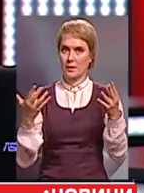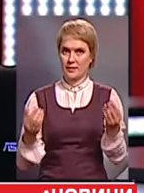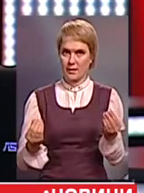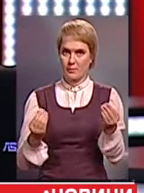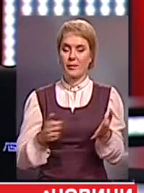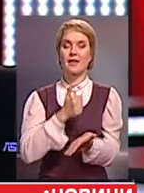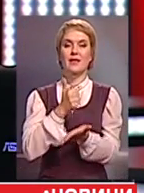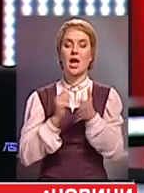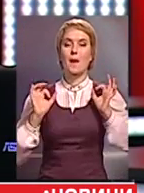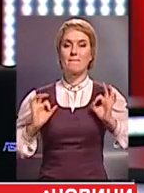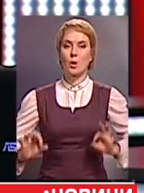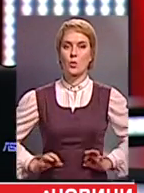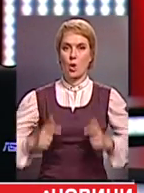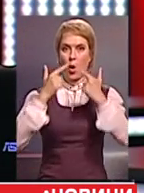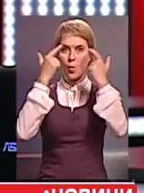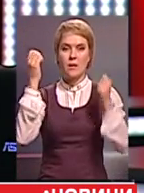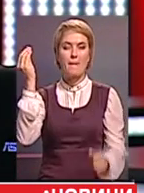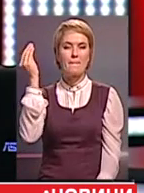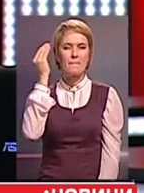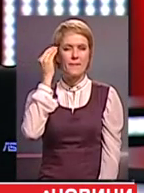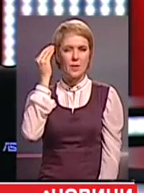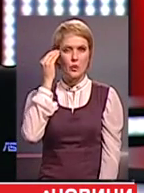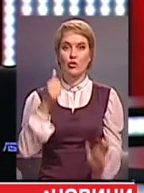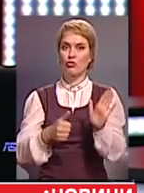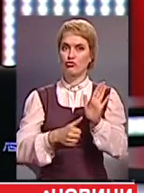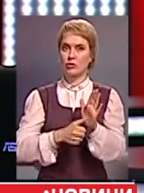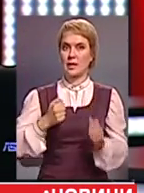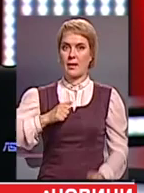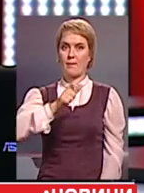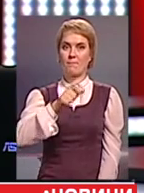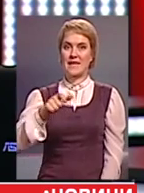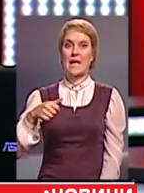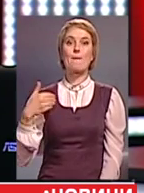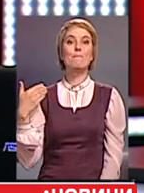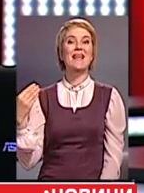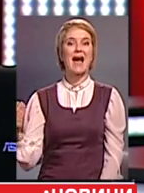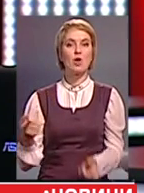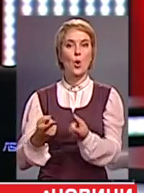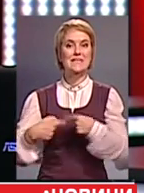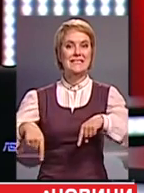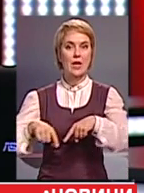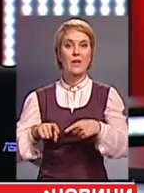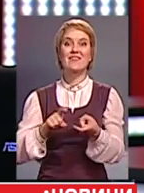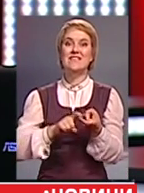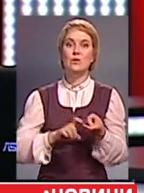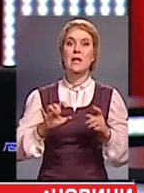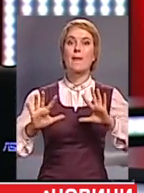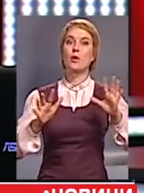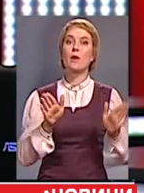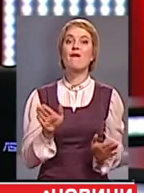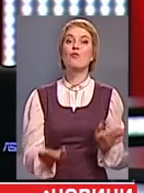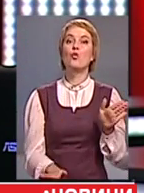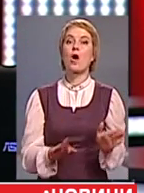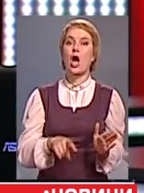Генеральна прокуратура оголосила про підозру 6 бійцям правого сектору у зв'язку з подіями в Мукачевому. Про це повідомив старший слідчий з особливо важливих